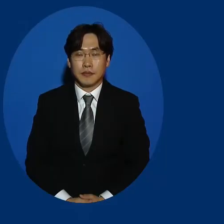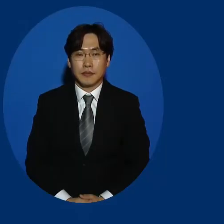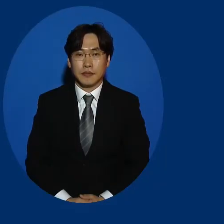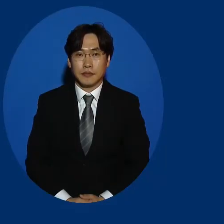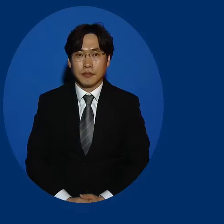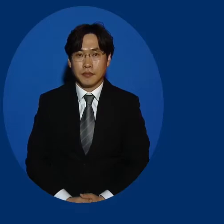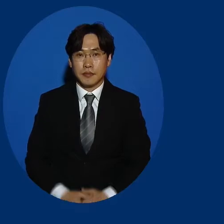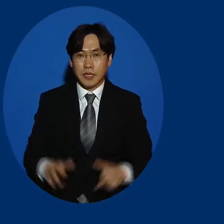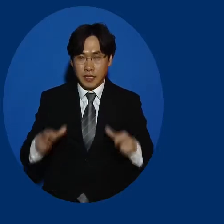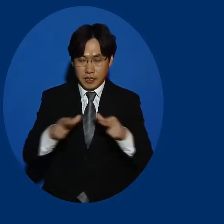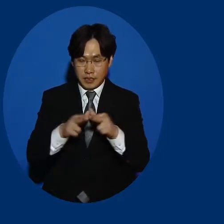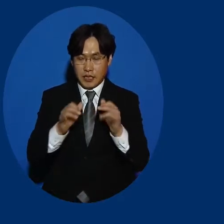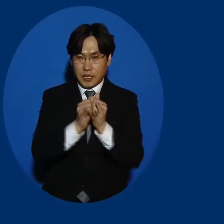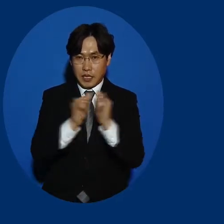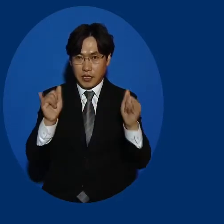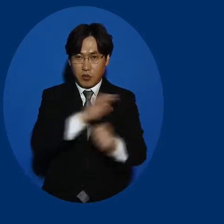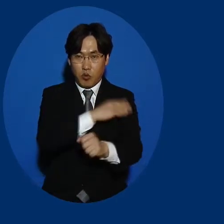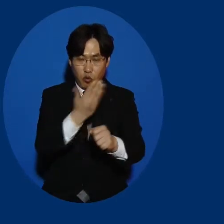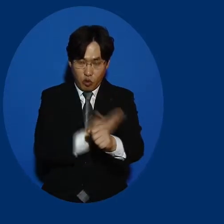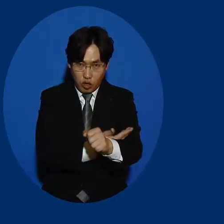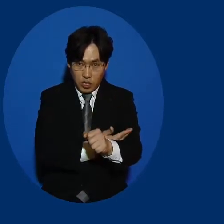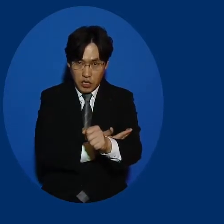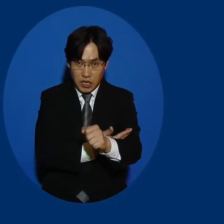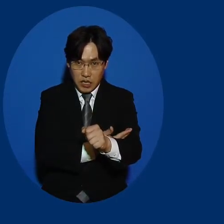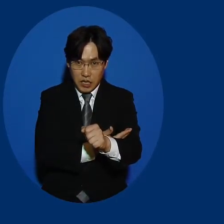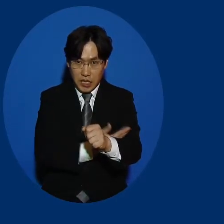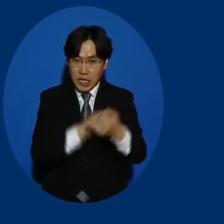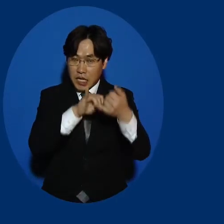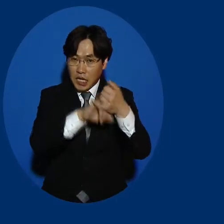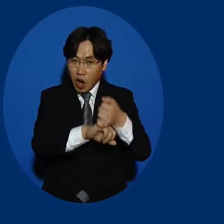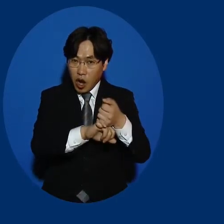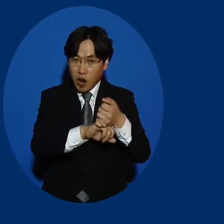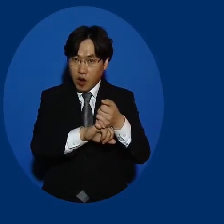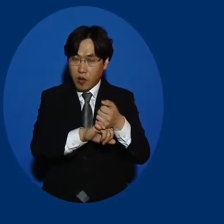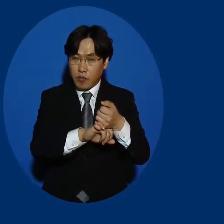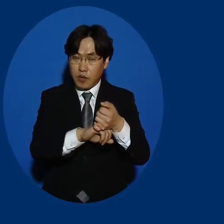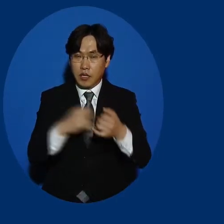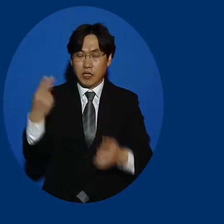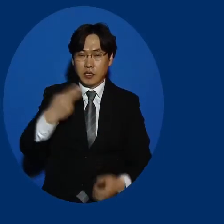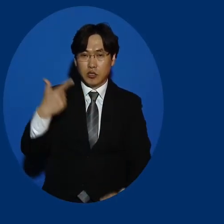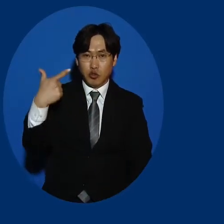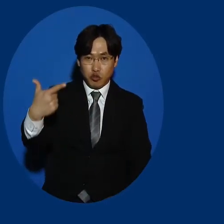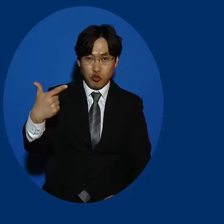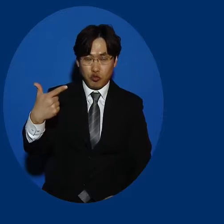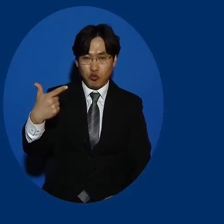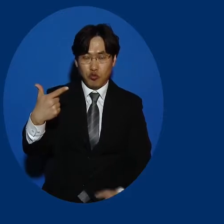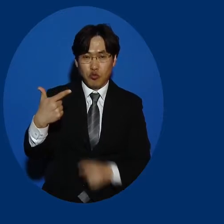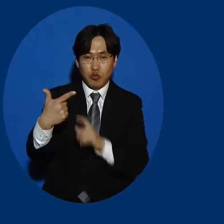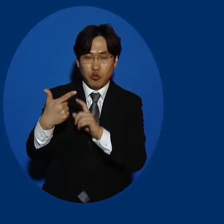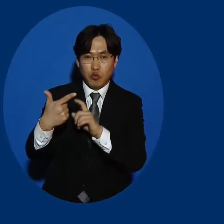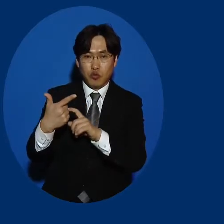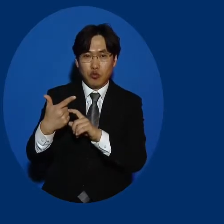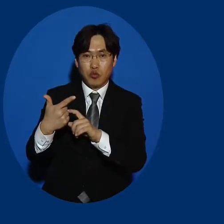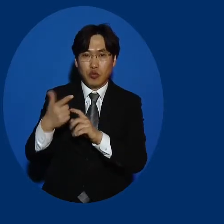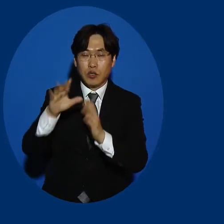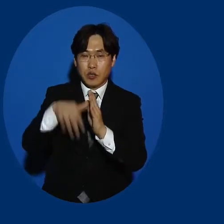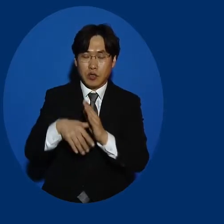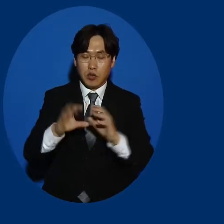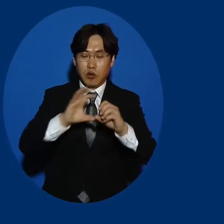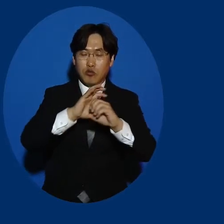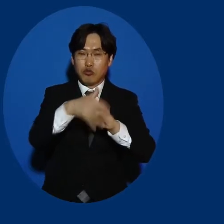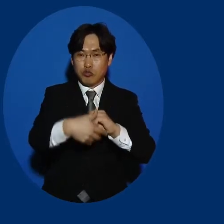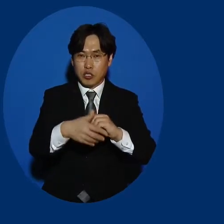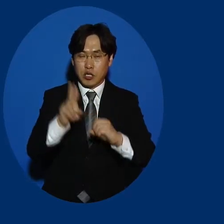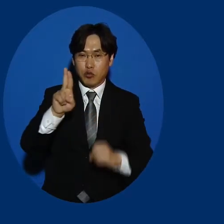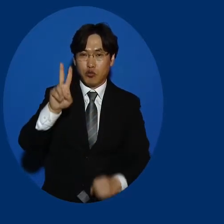여러분 그 장애인 권리 조약이라고 혹시 들어보셨죠? 저희 2006년도에 이제 국제